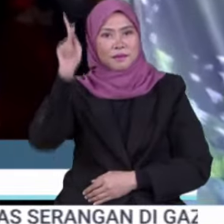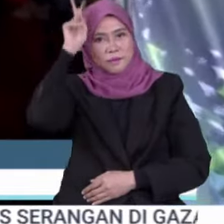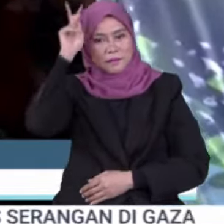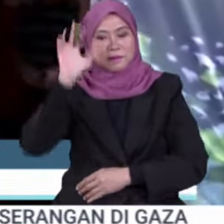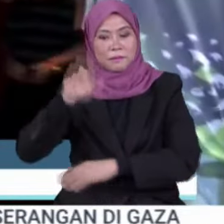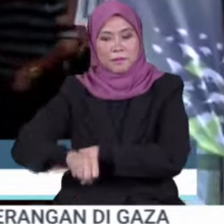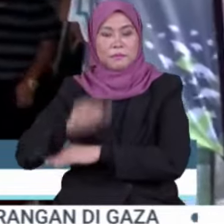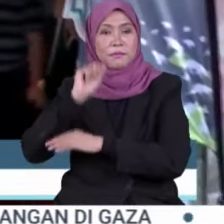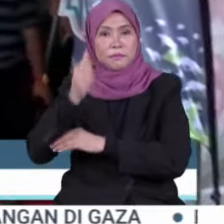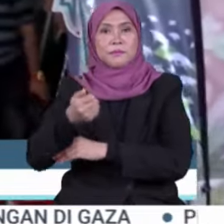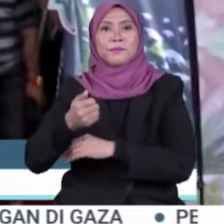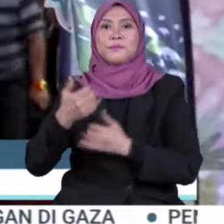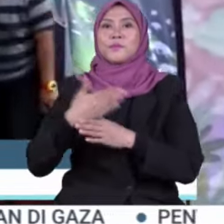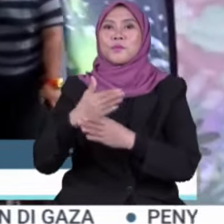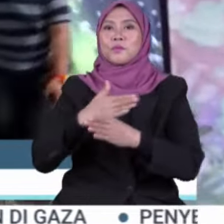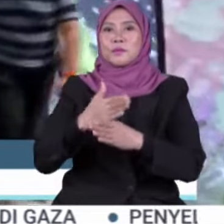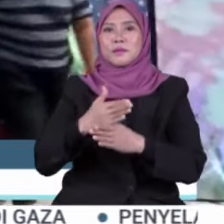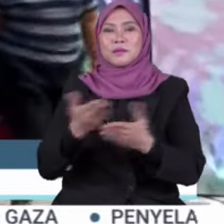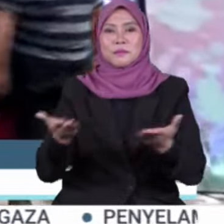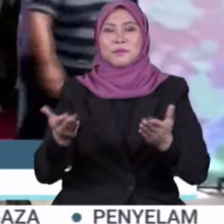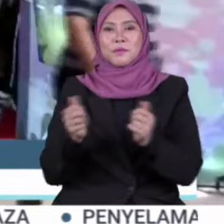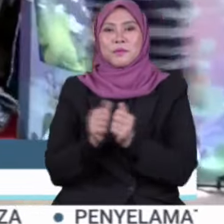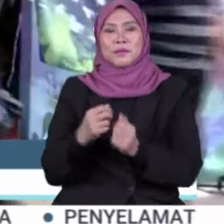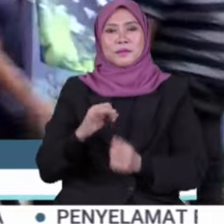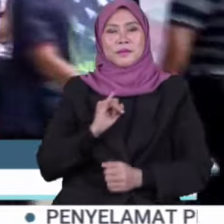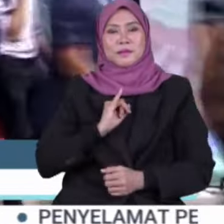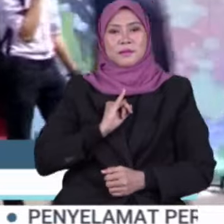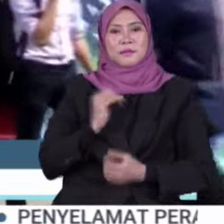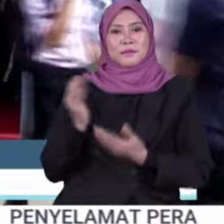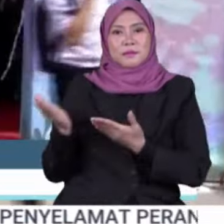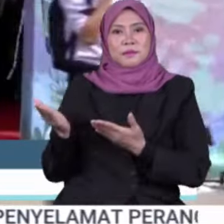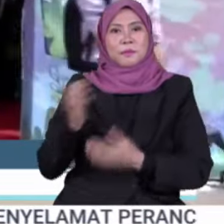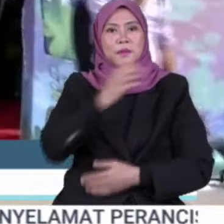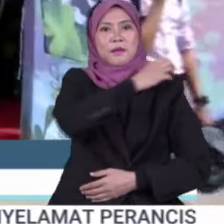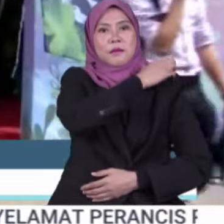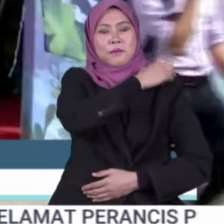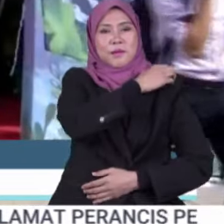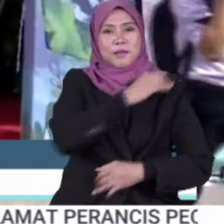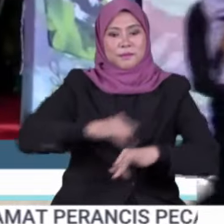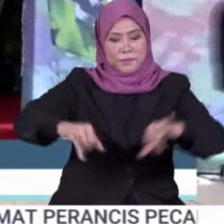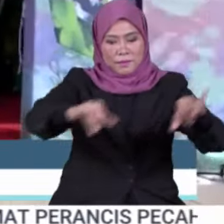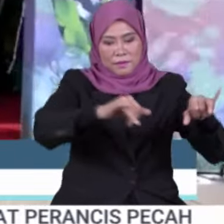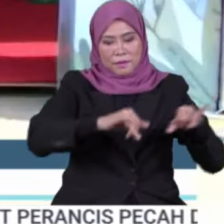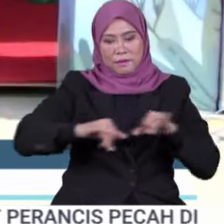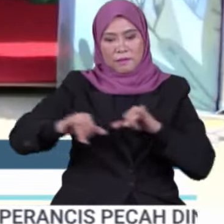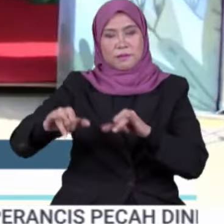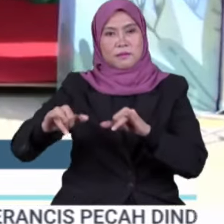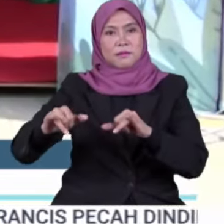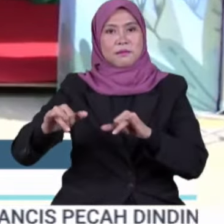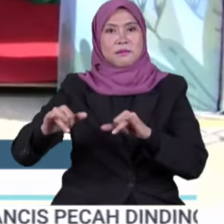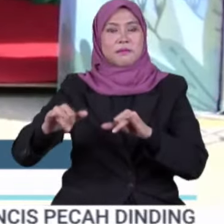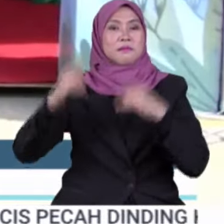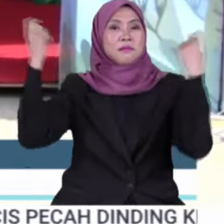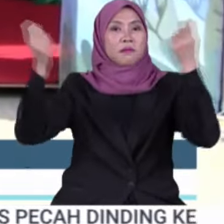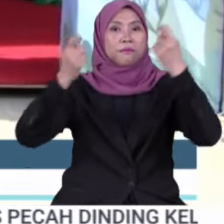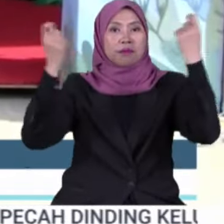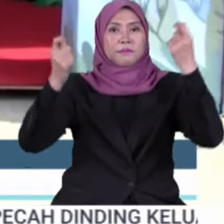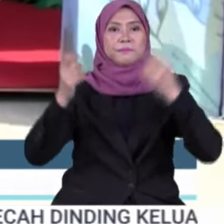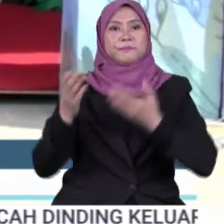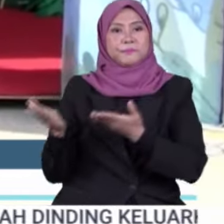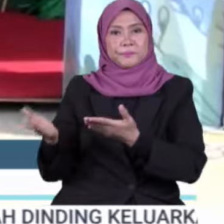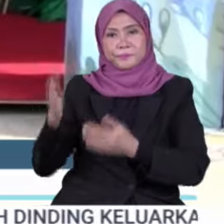Jadi untuk berkongsi lebih lanjut mengenainya, bersama saya kini adalah Pegawai Penyelaras Karnival Encik Zinda Khalil Sastro